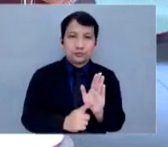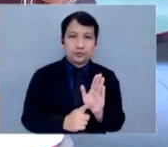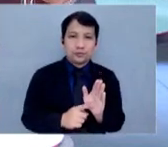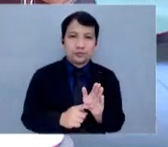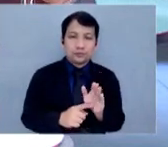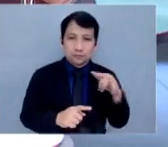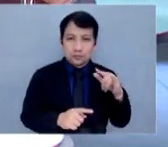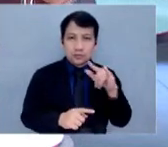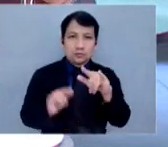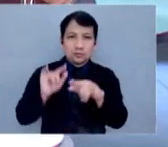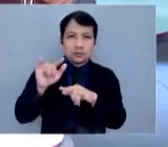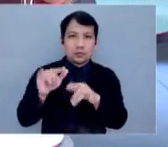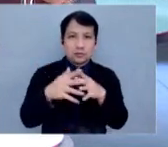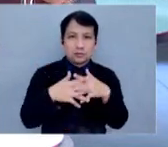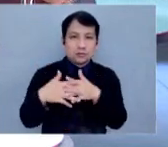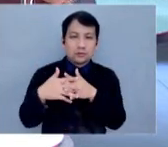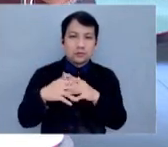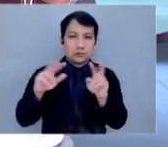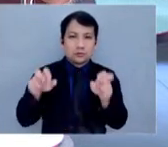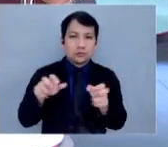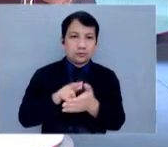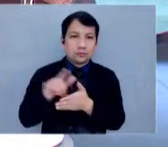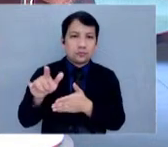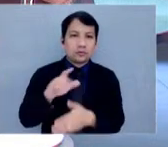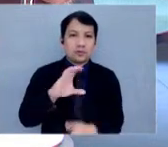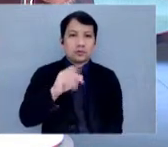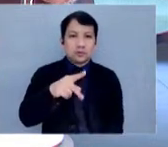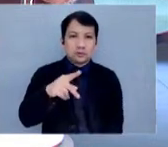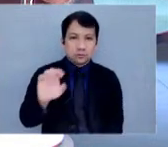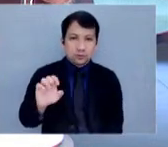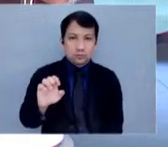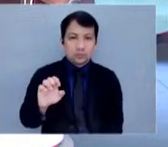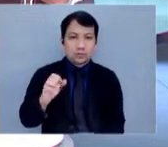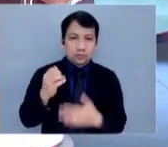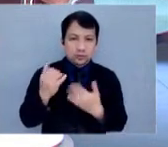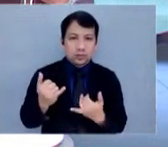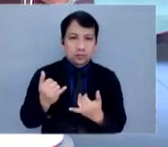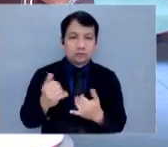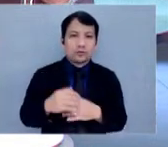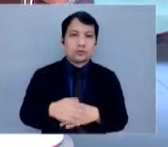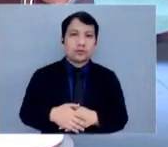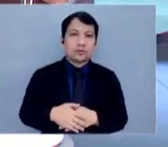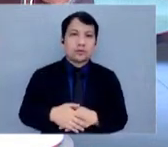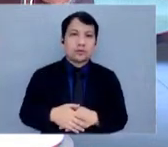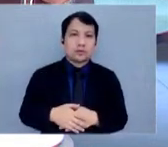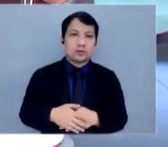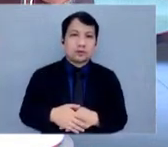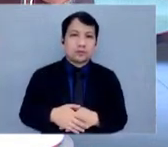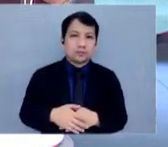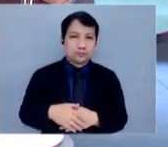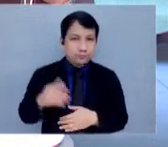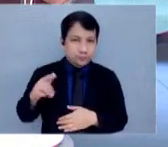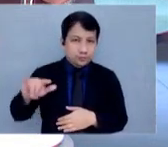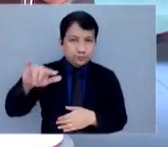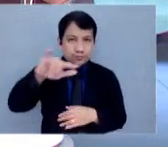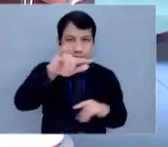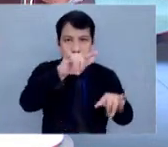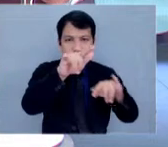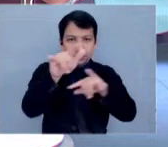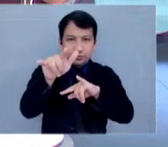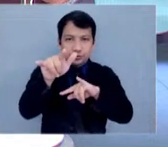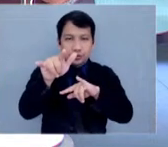at ng Amerika sa paglipad sa Cope Thunder exercises ngayong araw. Bukod sa exhibition, hinasa rin ang kanilang